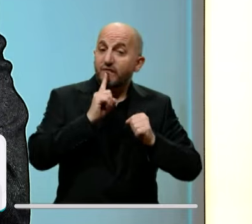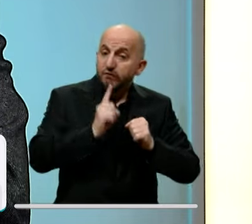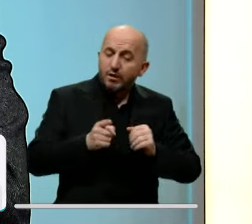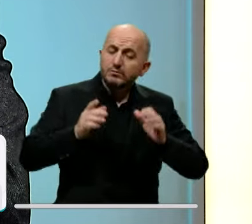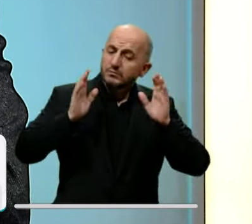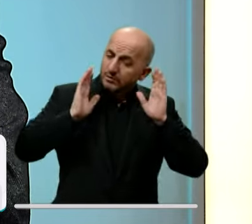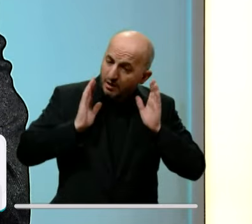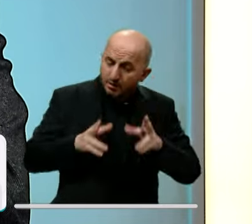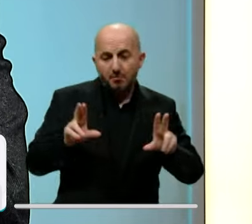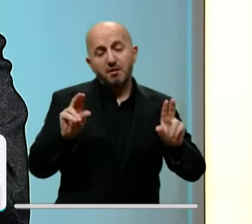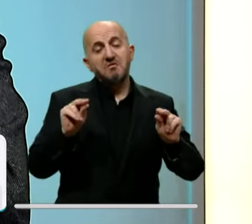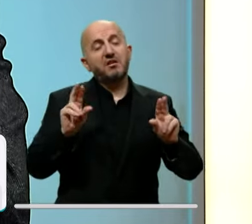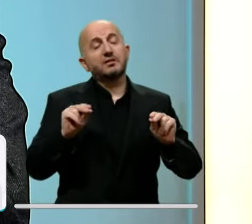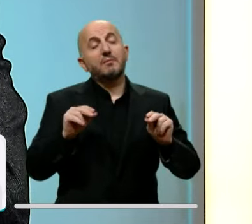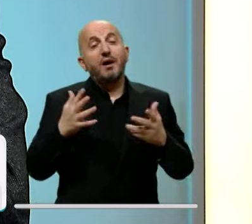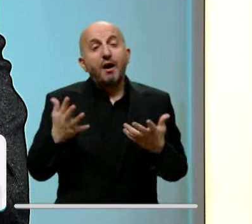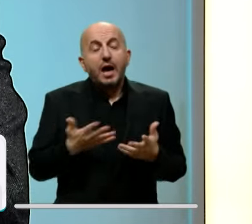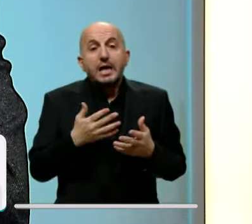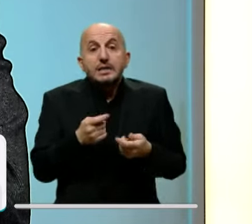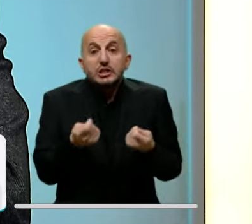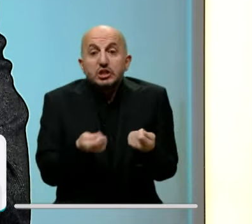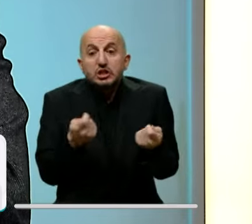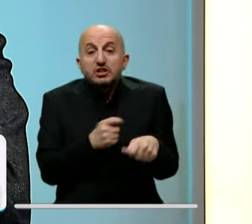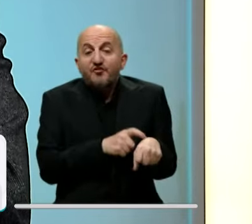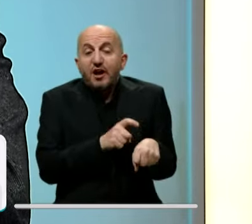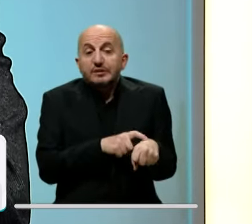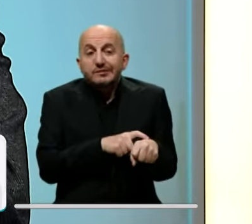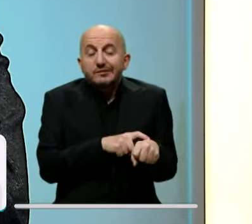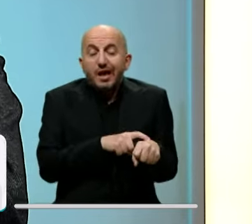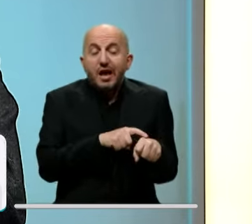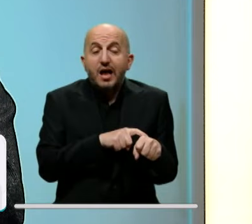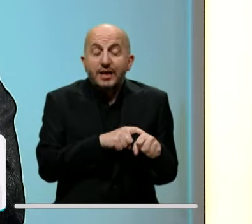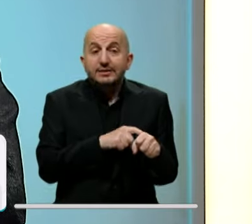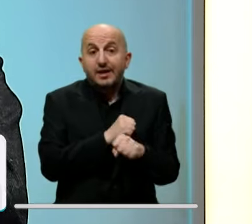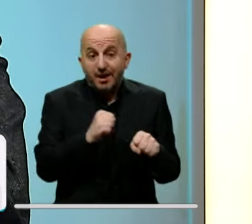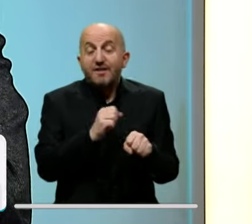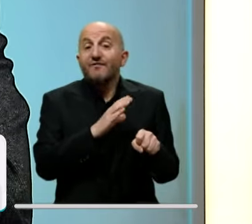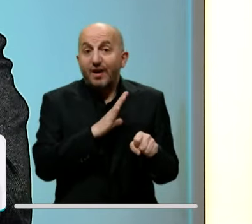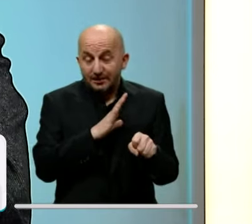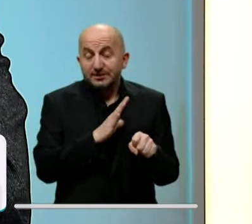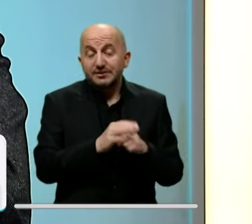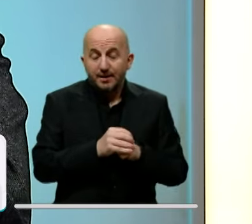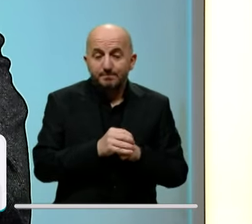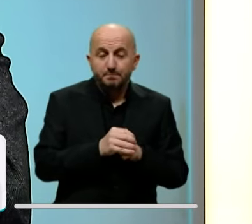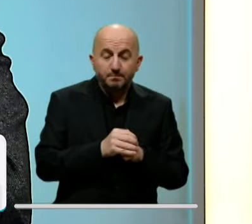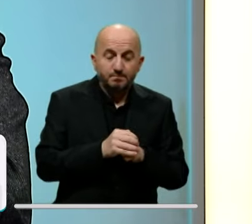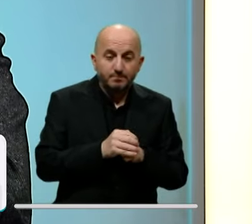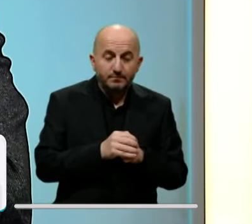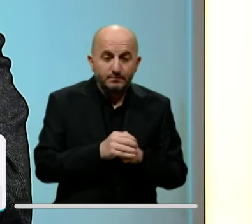kılmakla yetinebilir Hani Eğer mesaisini eee engelliyorsa Öyle değil mi